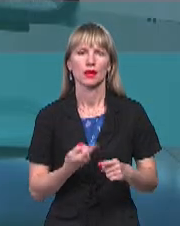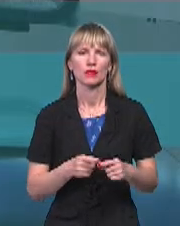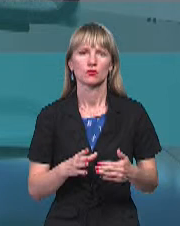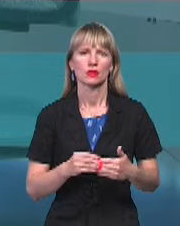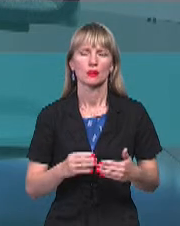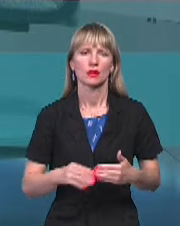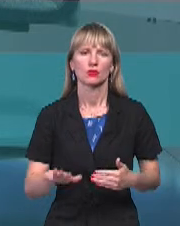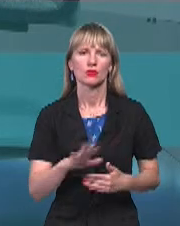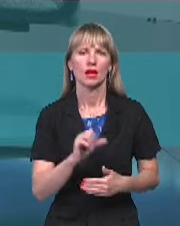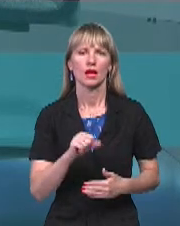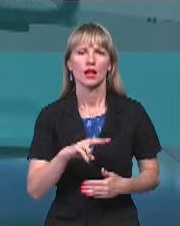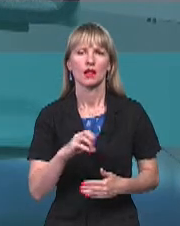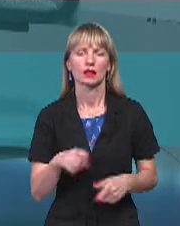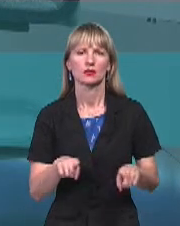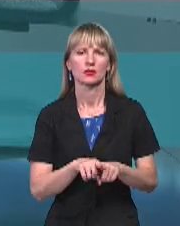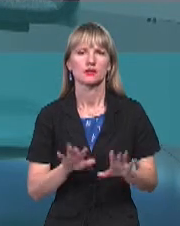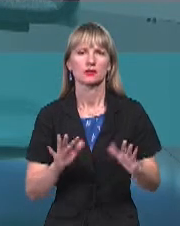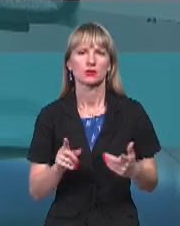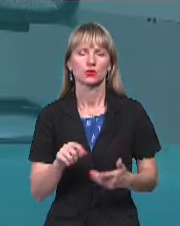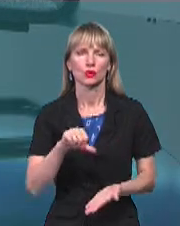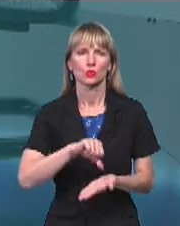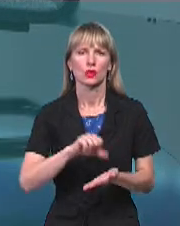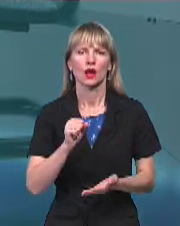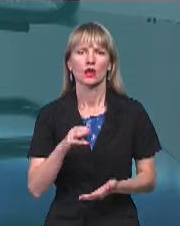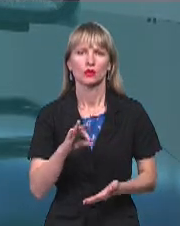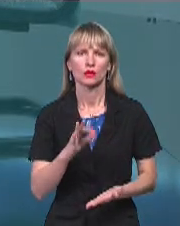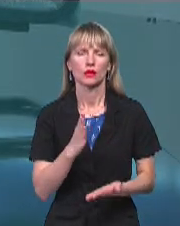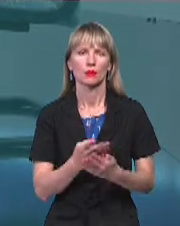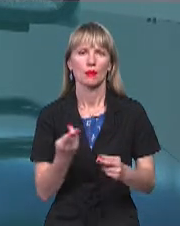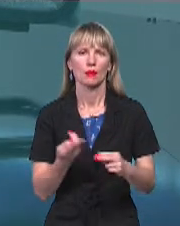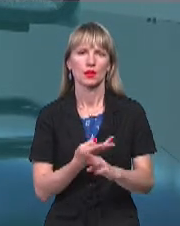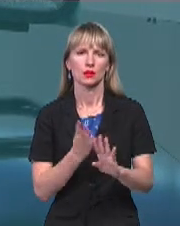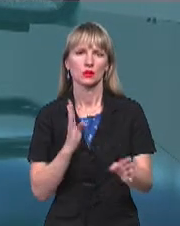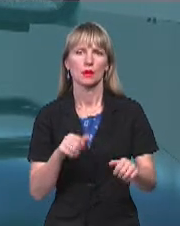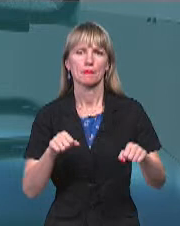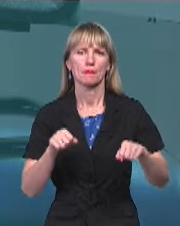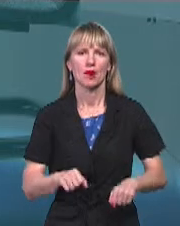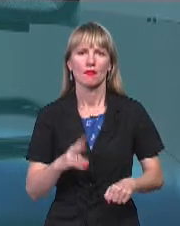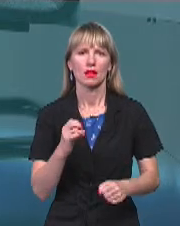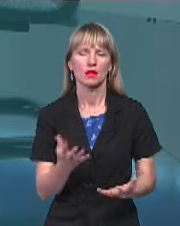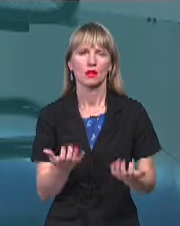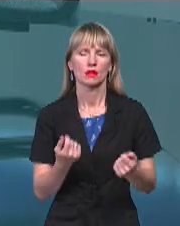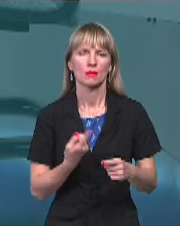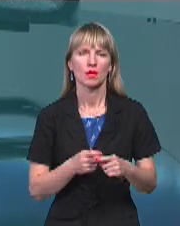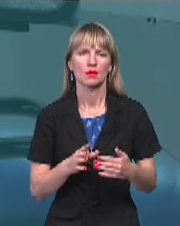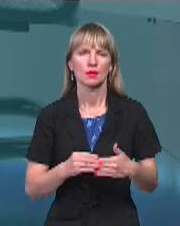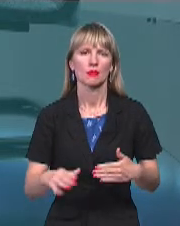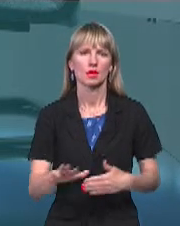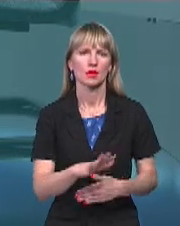ділянку. Ну, але так сталося, що учасники АТО мають позачергове право на отримання цих